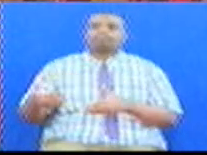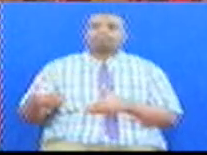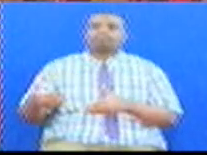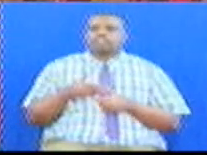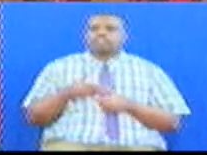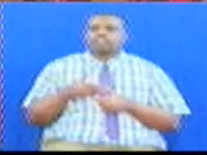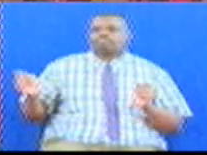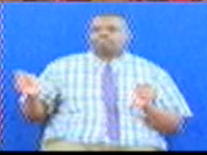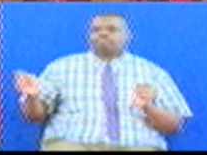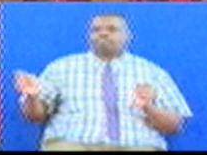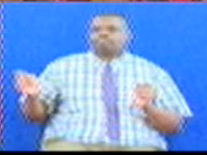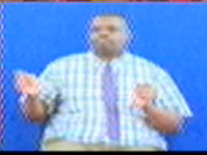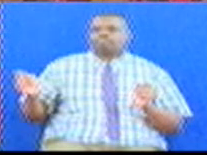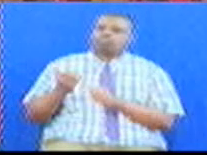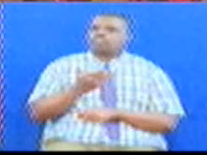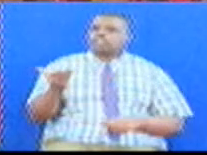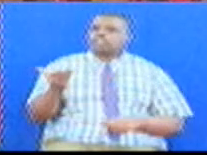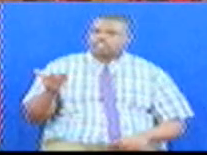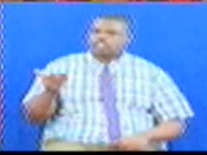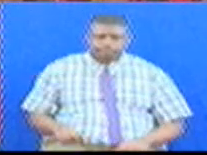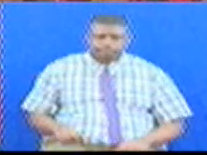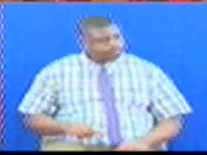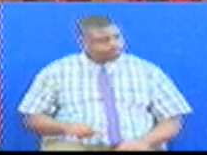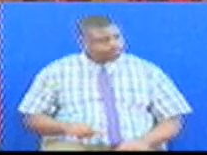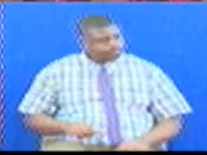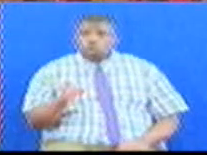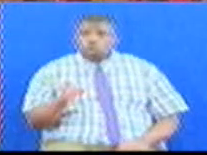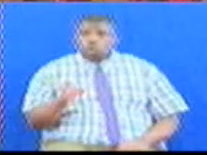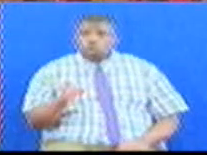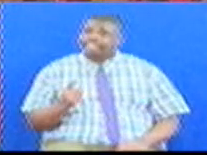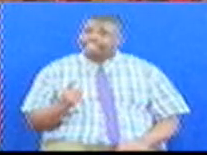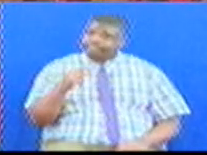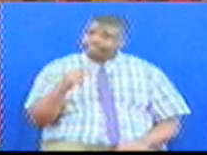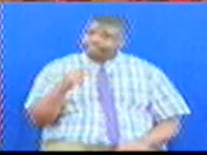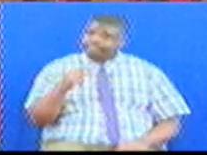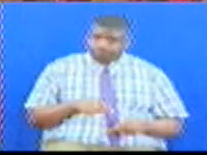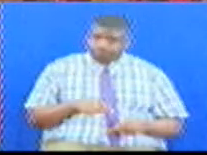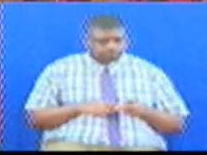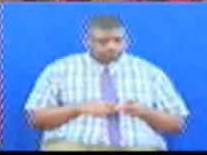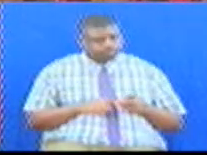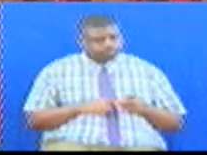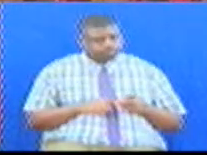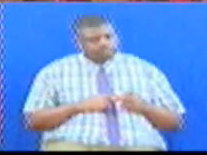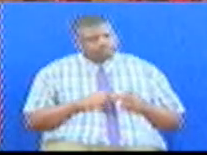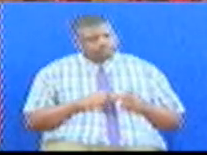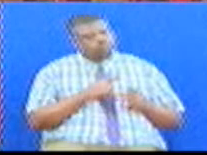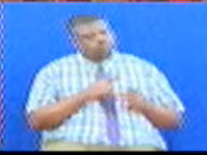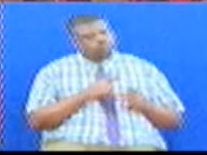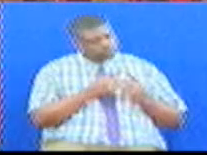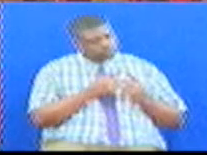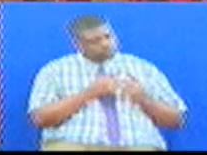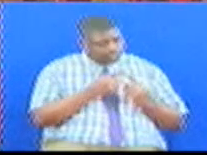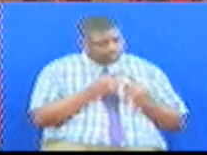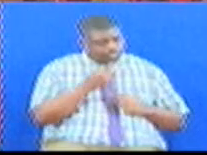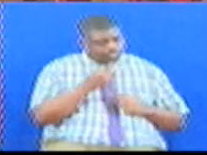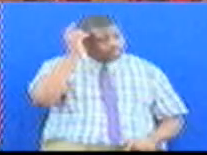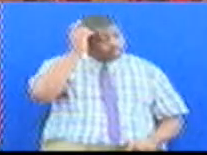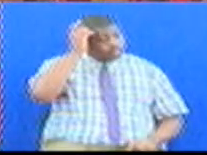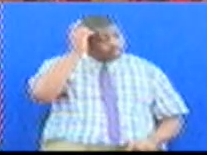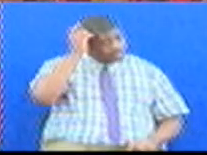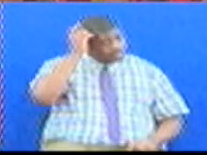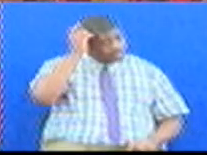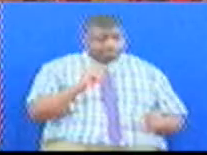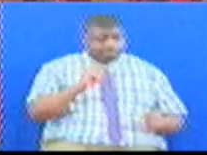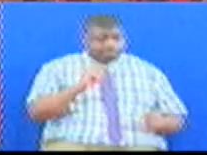livestock na vitu vingine. Hoja hapa ni nini? Tunachojaribu kusema swala au dhana ya kutaifisha